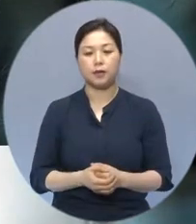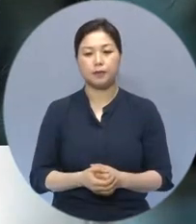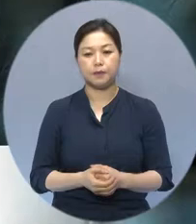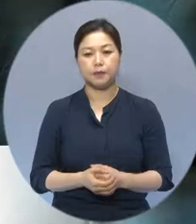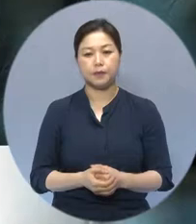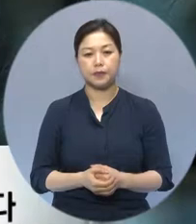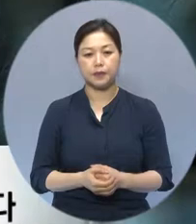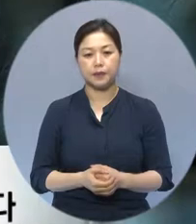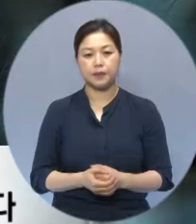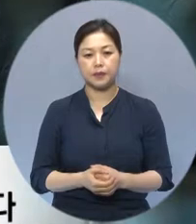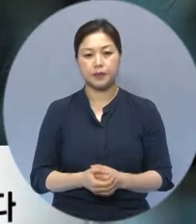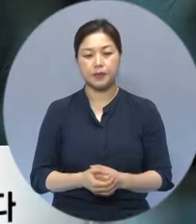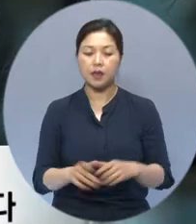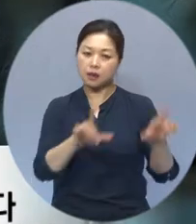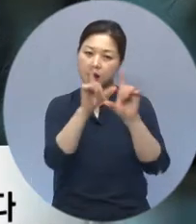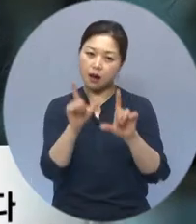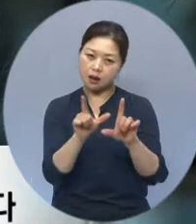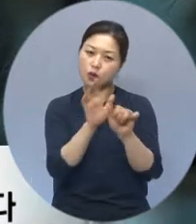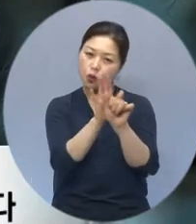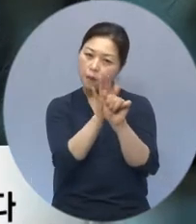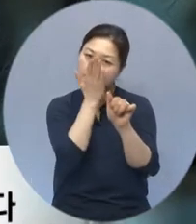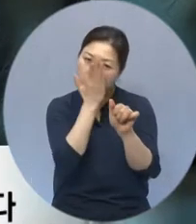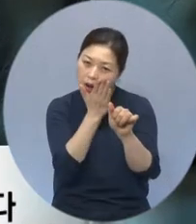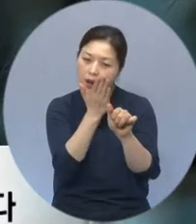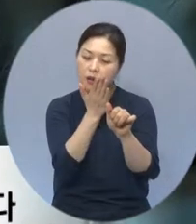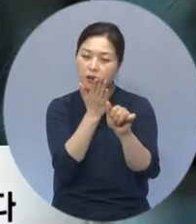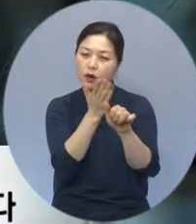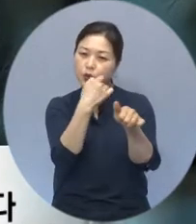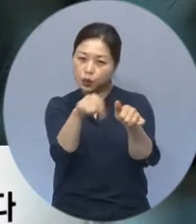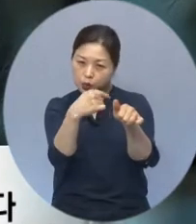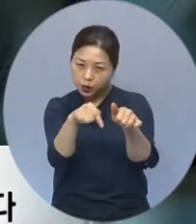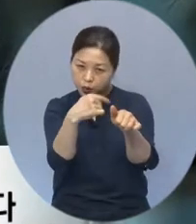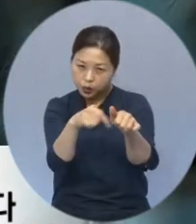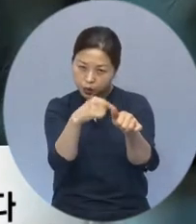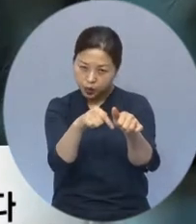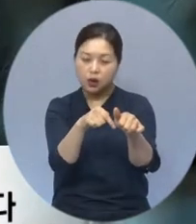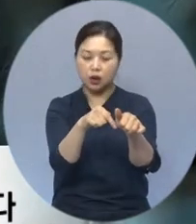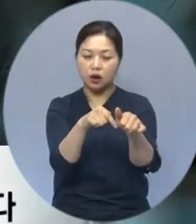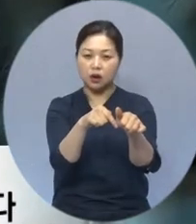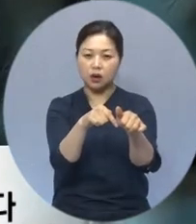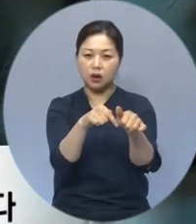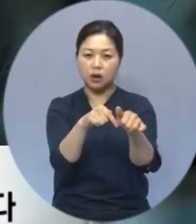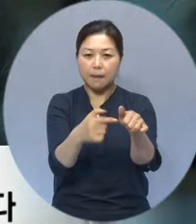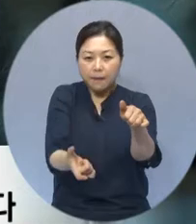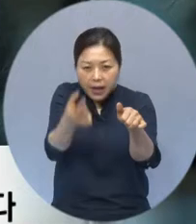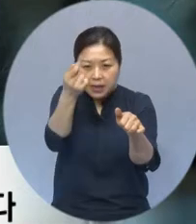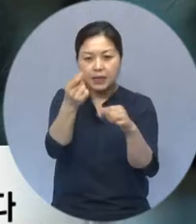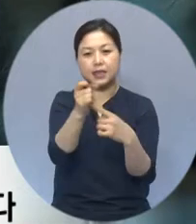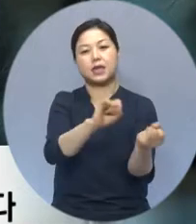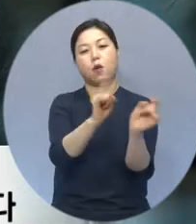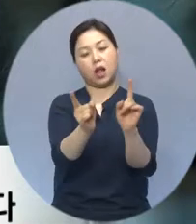그분들이 생활에 도움을 될수 있는 그러한 교육을 시켜서 빨리